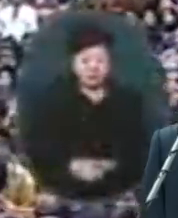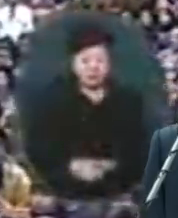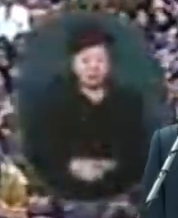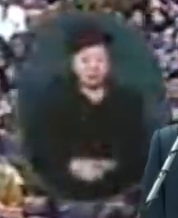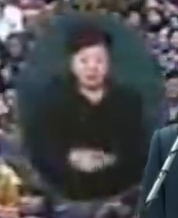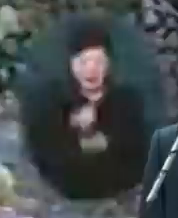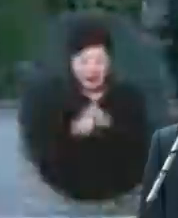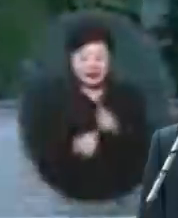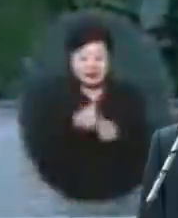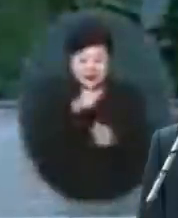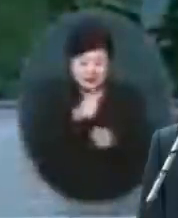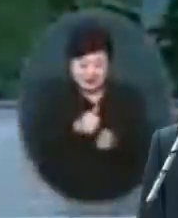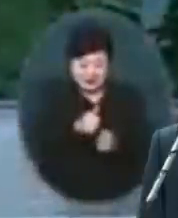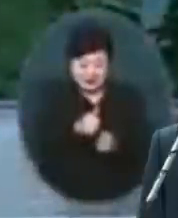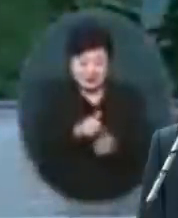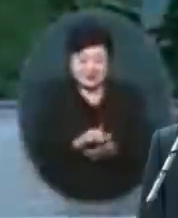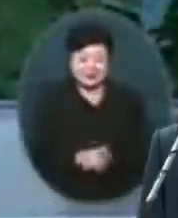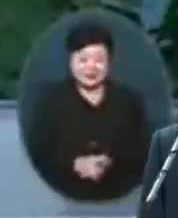하나님이